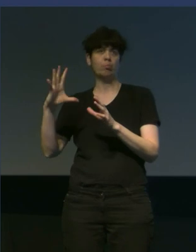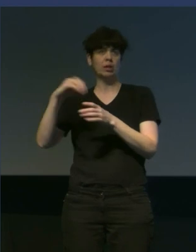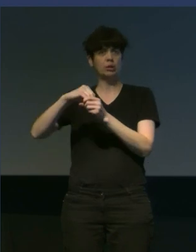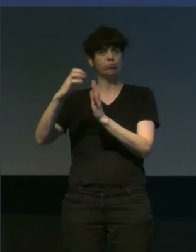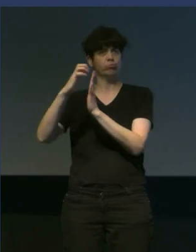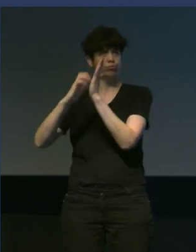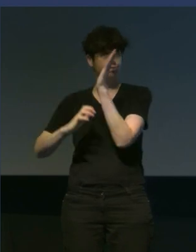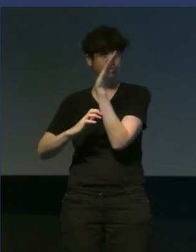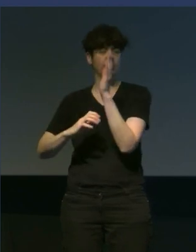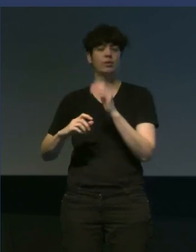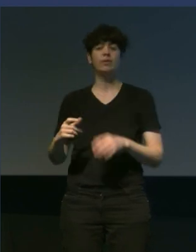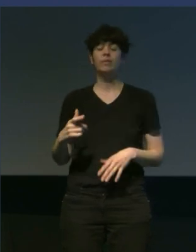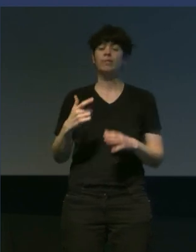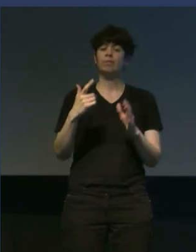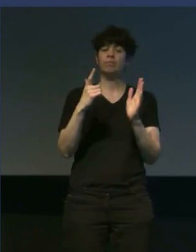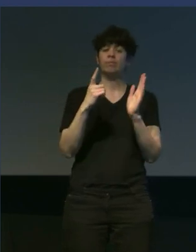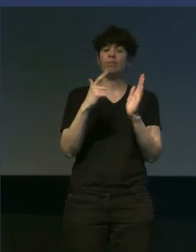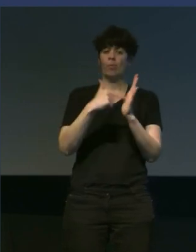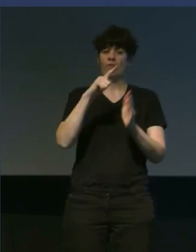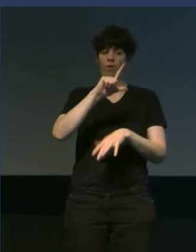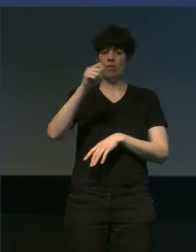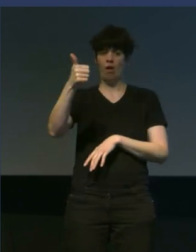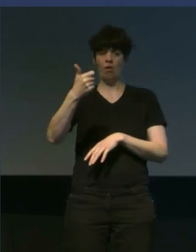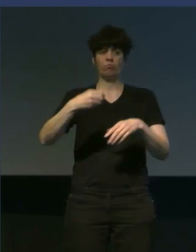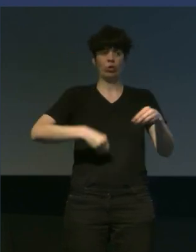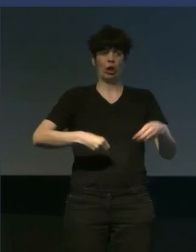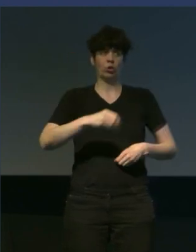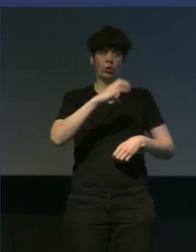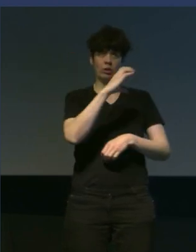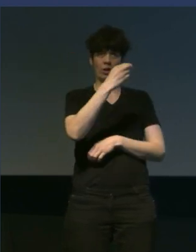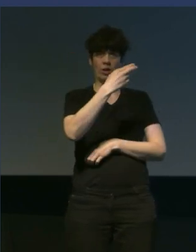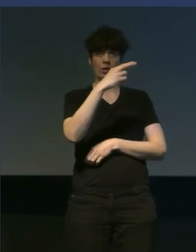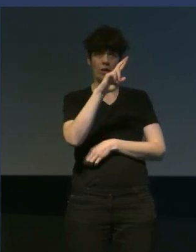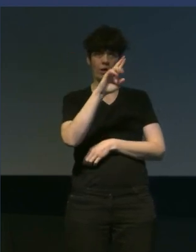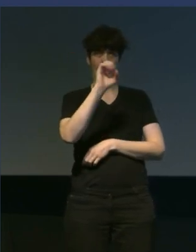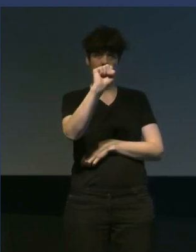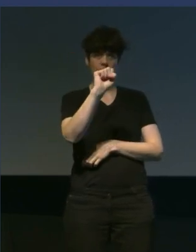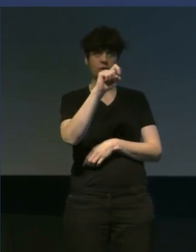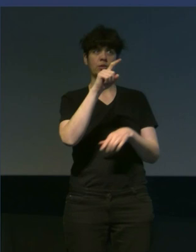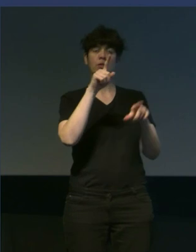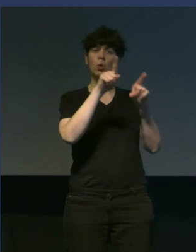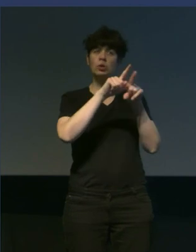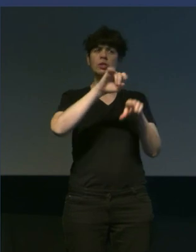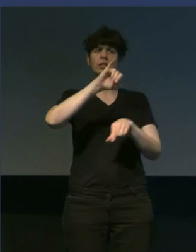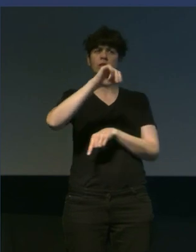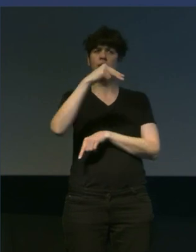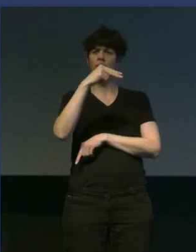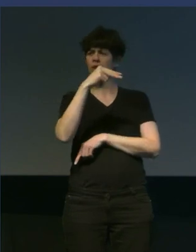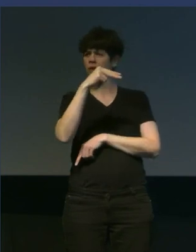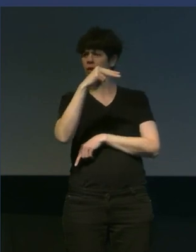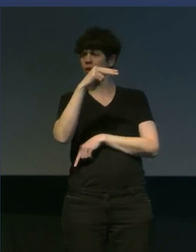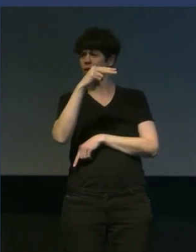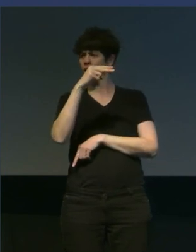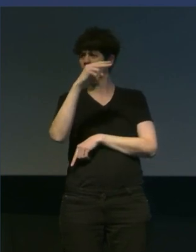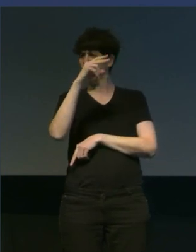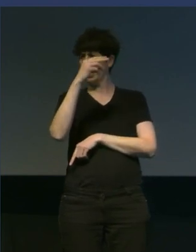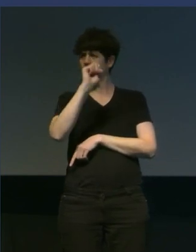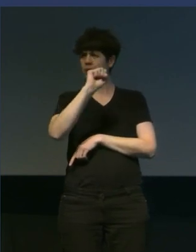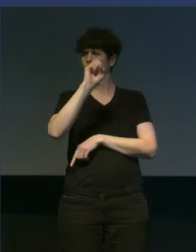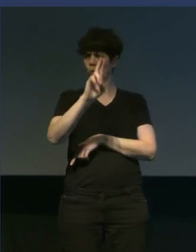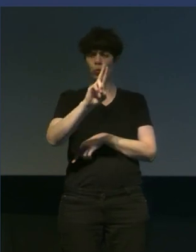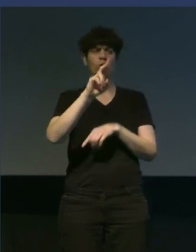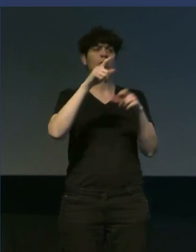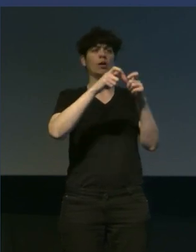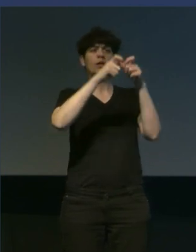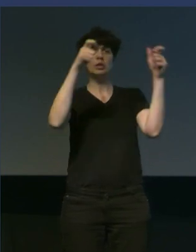avaient trouvé le directeur du CNRS et le directeur de l'Institut national de sciences de l'univers, donc en gros, l'Institut du CNRS,